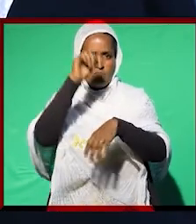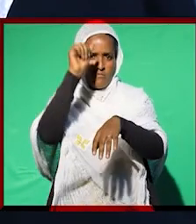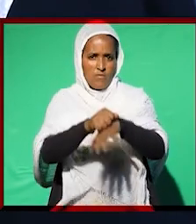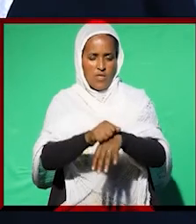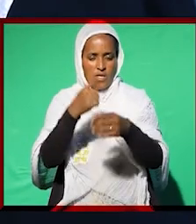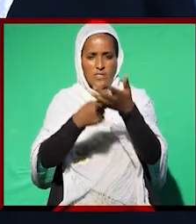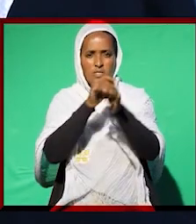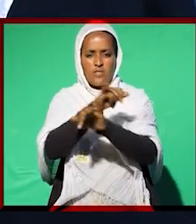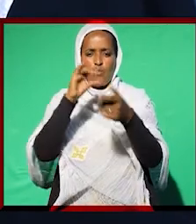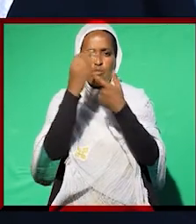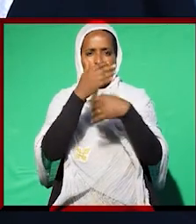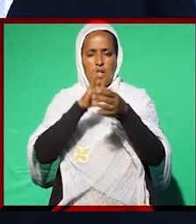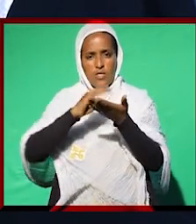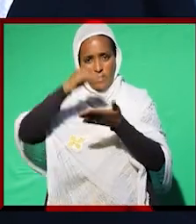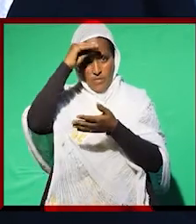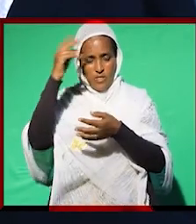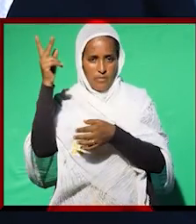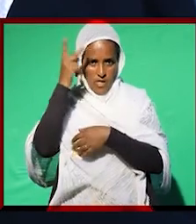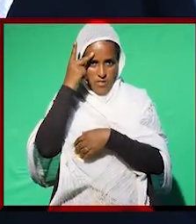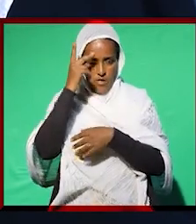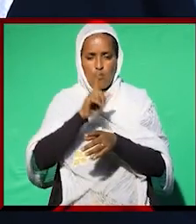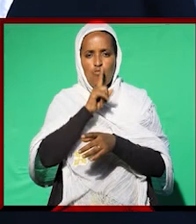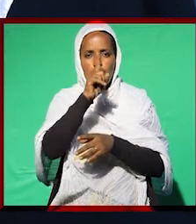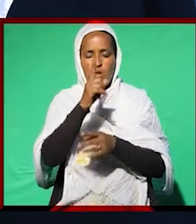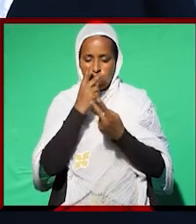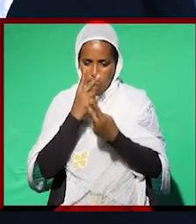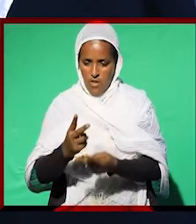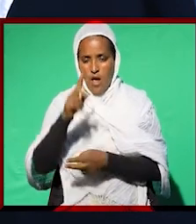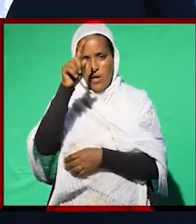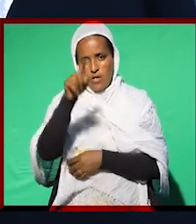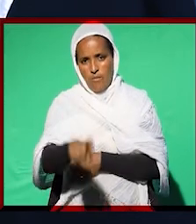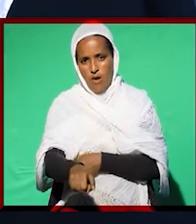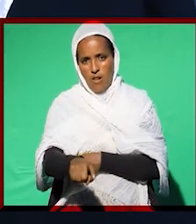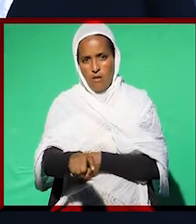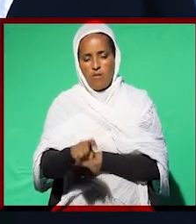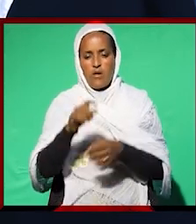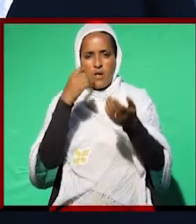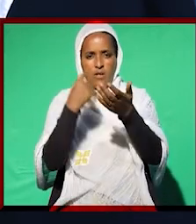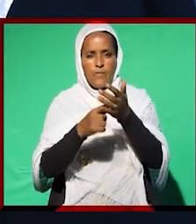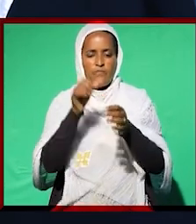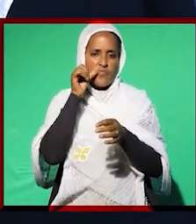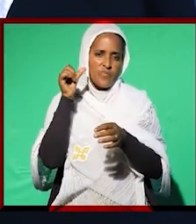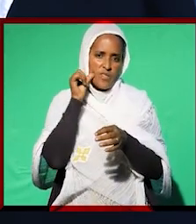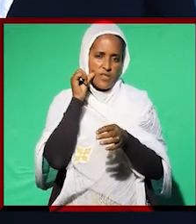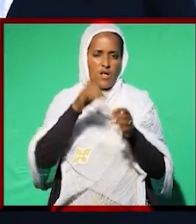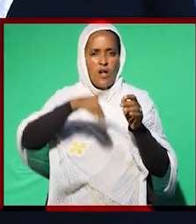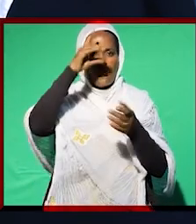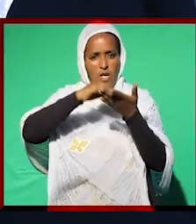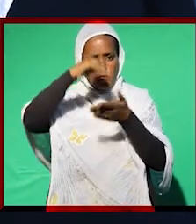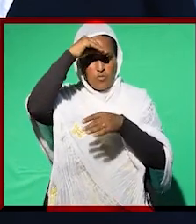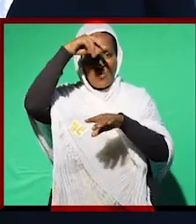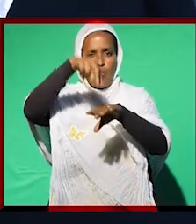ወደፊት አደጋ ላይ ነው ያለችው። ስለዚህ ከዚህ አንጻር ትምህርት ሚኒስትራችን በእውነት ሊያይ ይገባል። በኮምፓራቲቭ